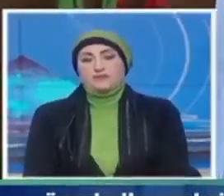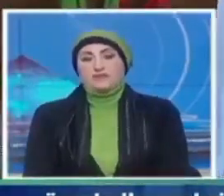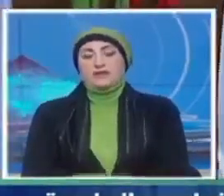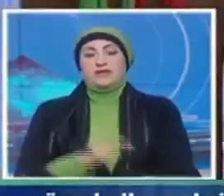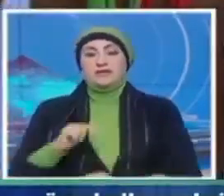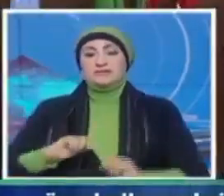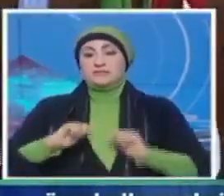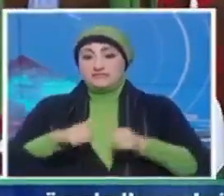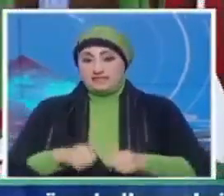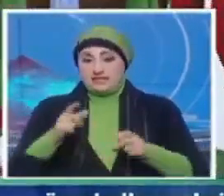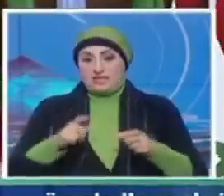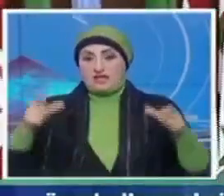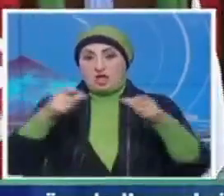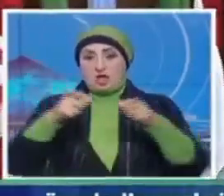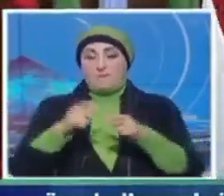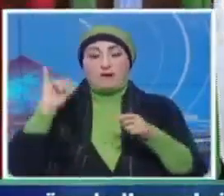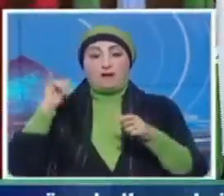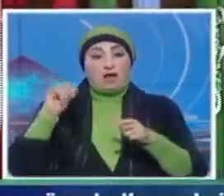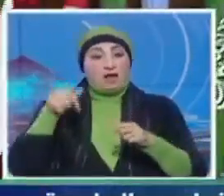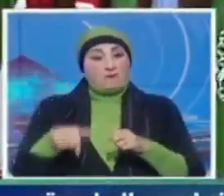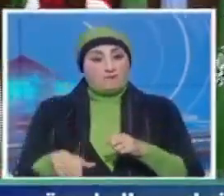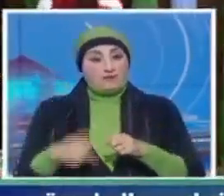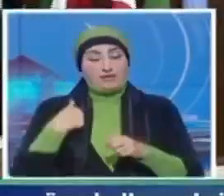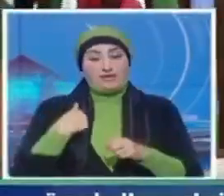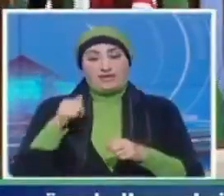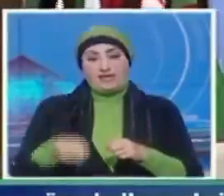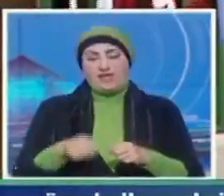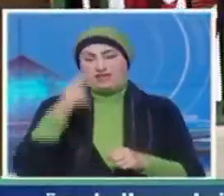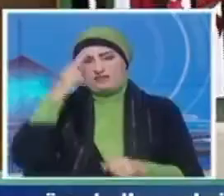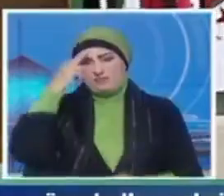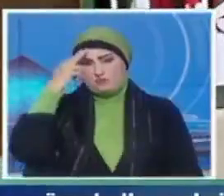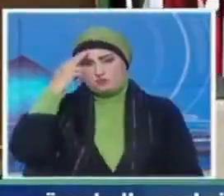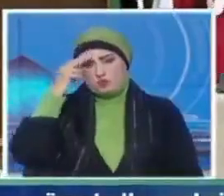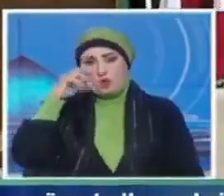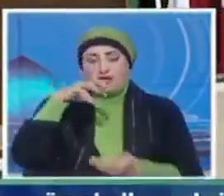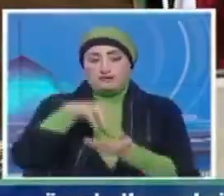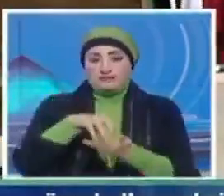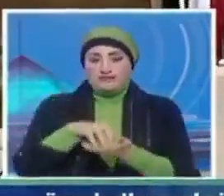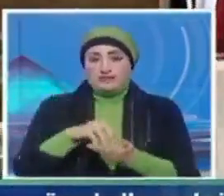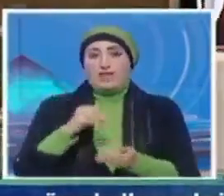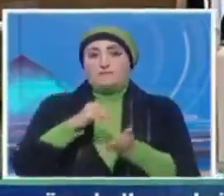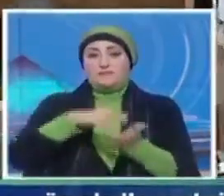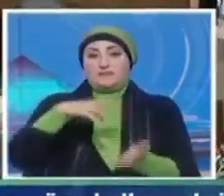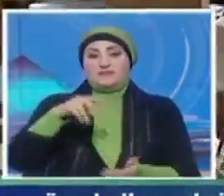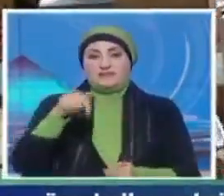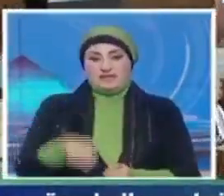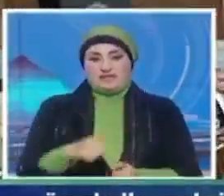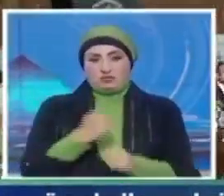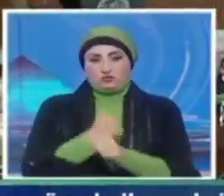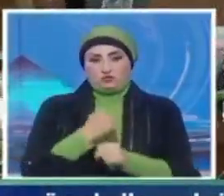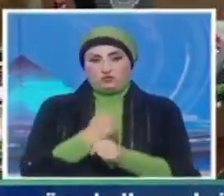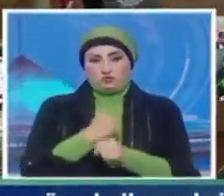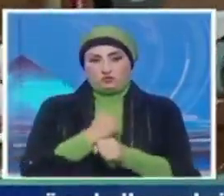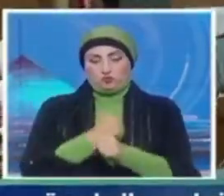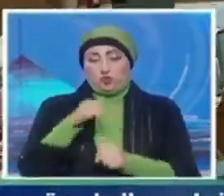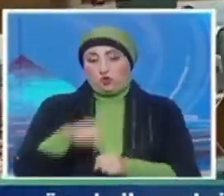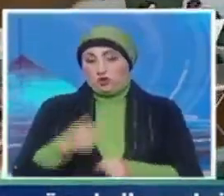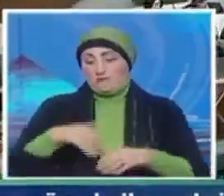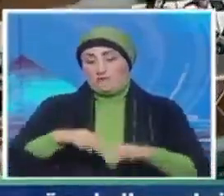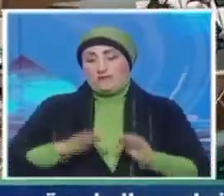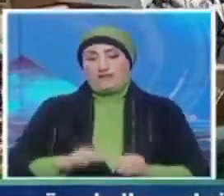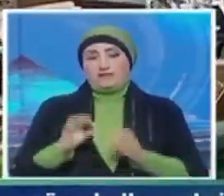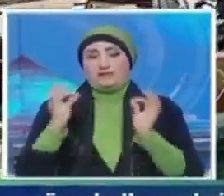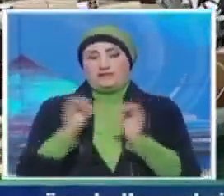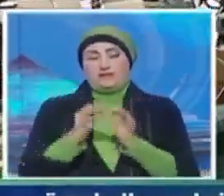استعدادا للقمة العربية القادمة والتي ستعقد بالمملكة العربية السعودية، انطلقت فعاليات أعمال المجلس الاقتصادي والاجتماعي على